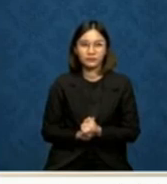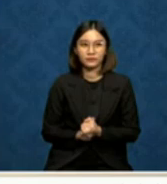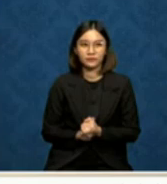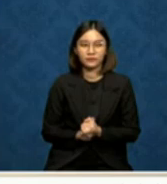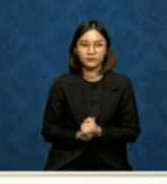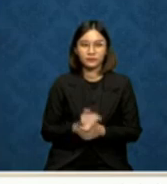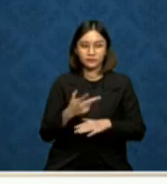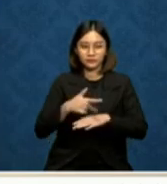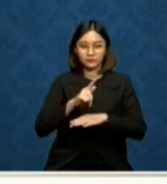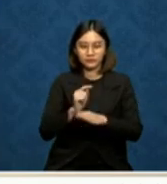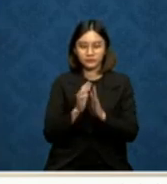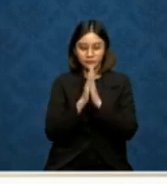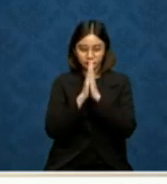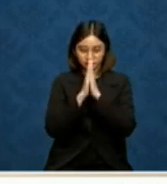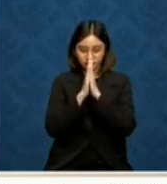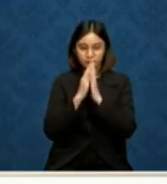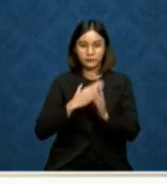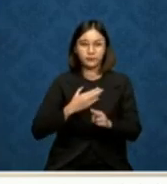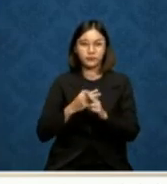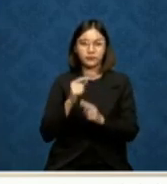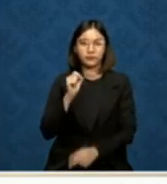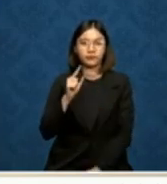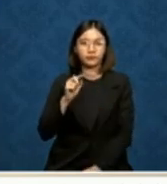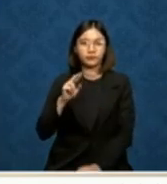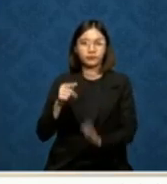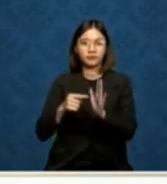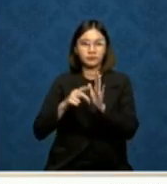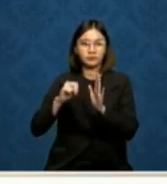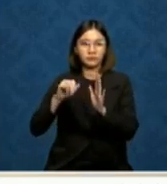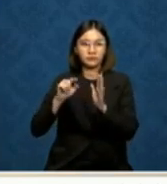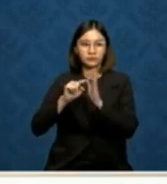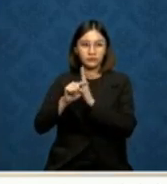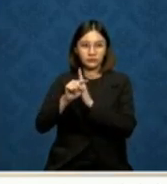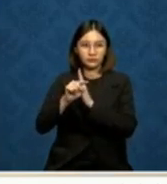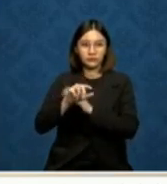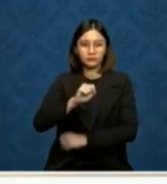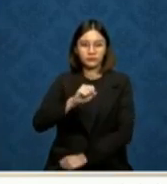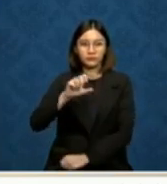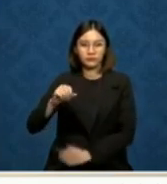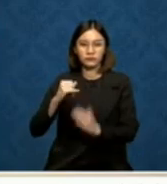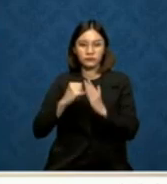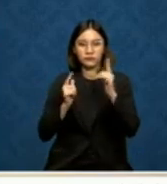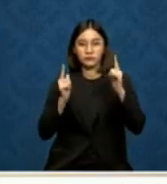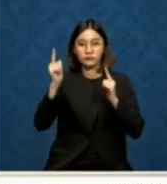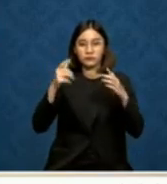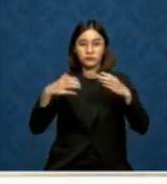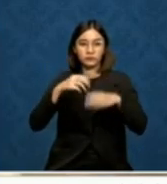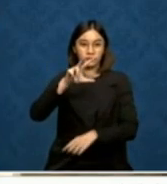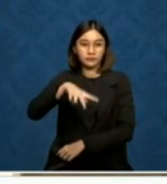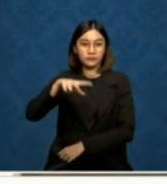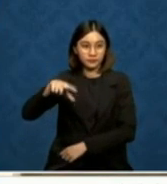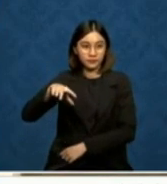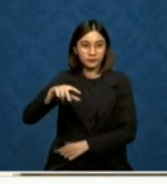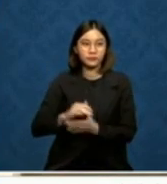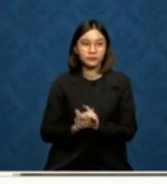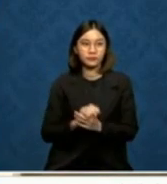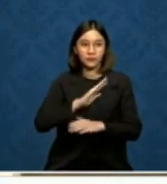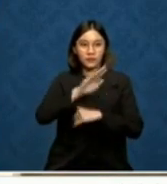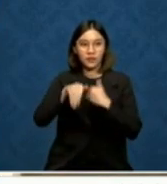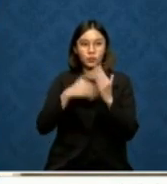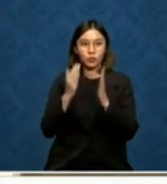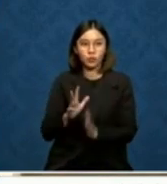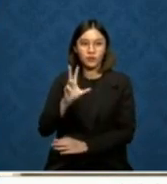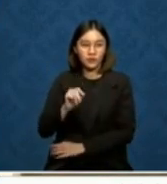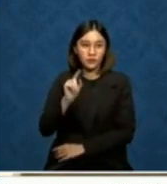เรียนท่านประธานที่เคารพครับผมสรัญทิมสวรรค์สมาชิกสภาผู้แทนราษฎรจังหวัดเลยพรรคเพื่อไทยจำนวน31ท่